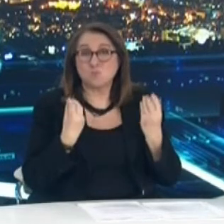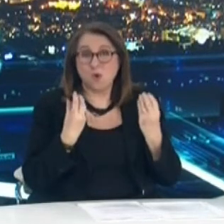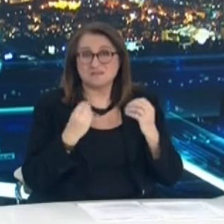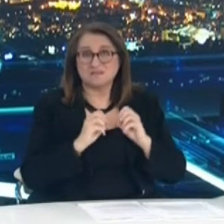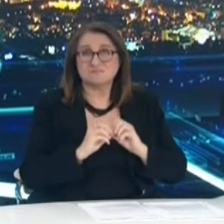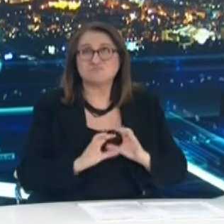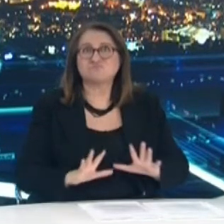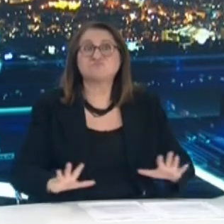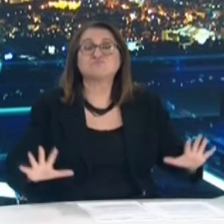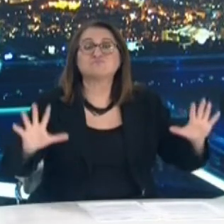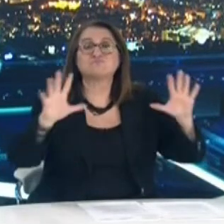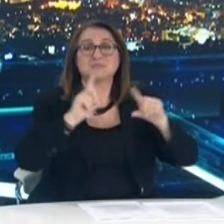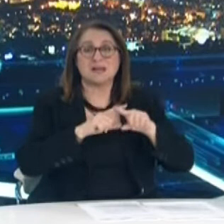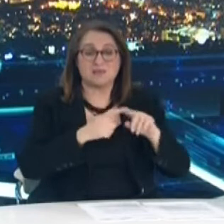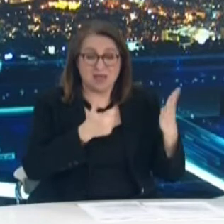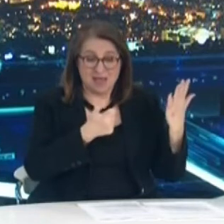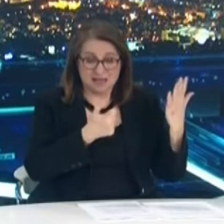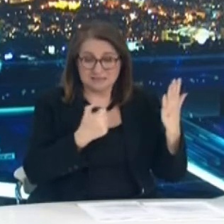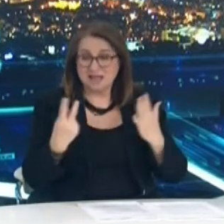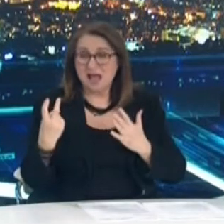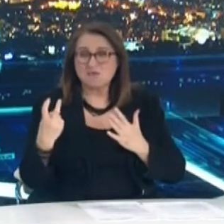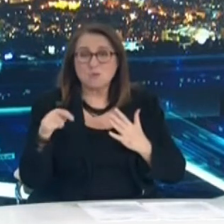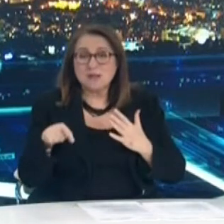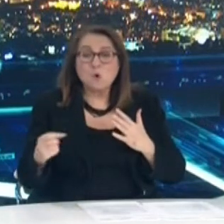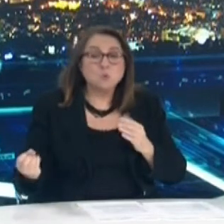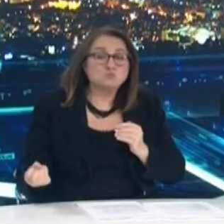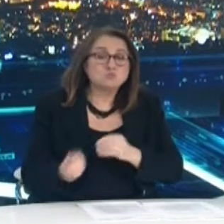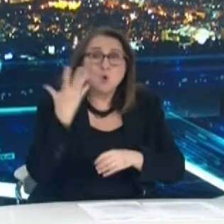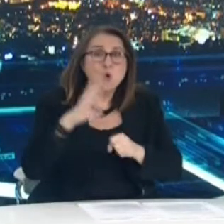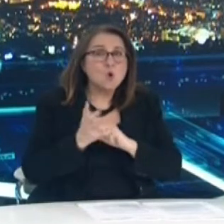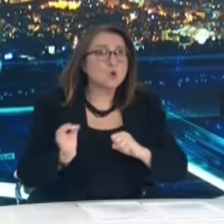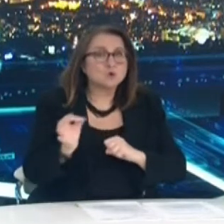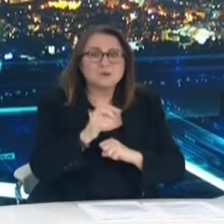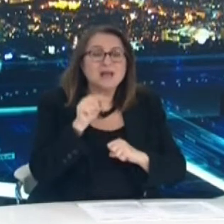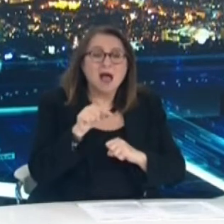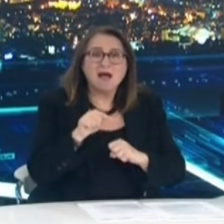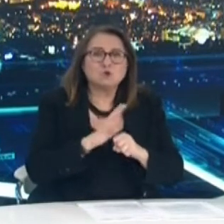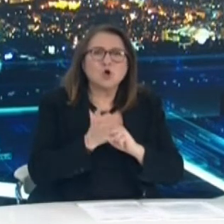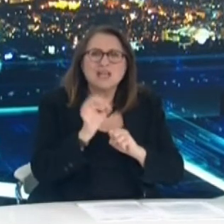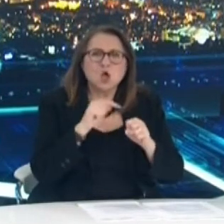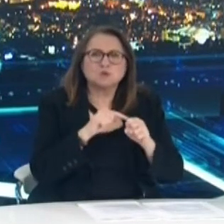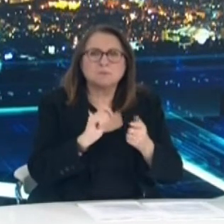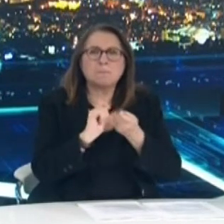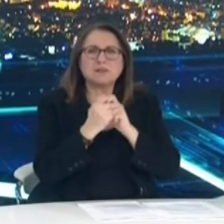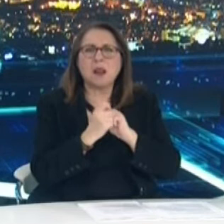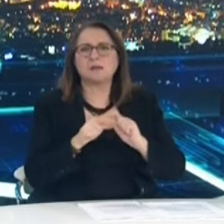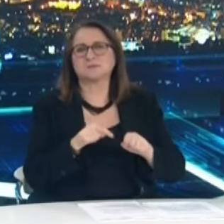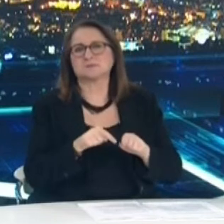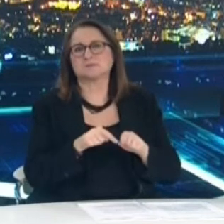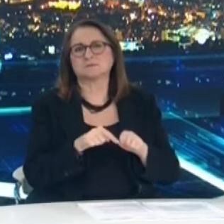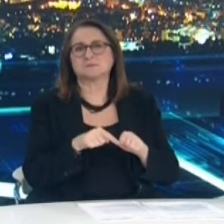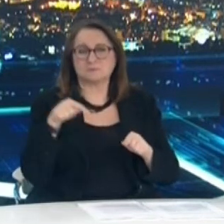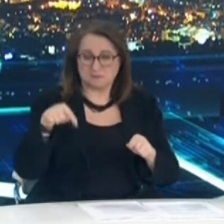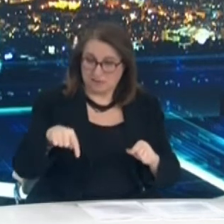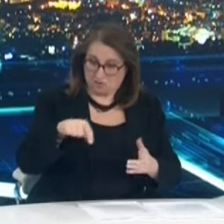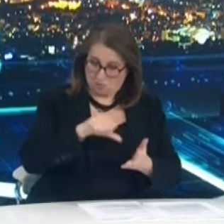με τα στοιχεία του ΕΟΔΗ, το 60-70% των νέων κρουσμάτων σε όλη τη χώρα αφορούν στη βρετανική μετάλλαξη, ενώ τόσο στην Αττική όσο και